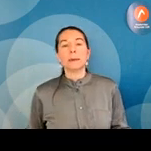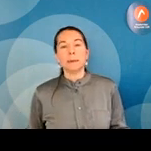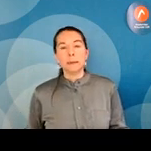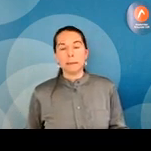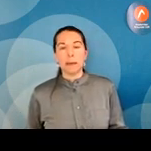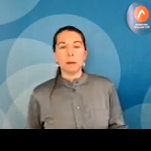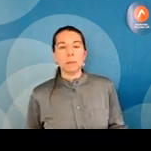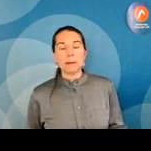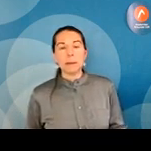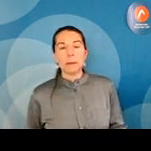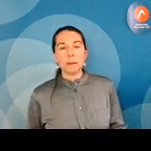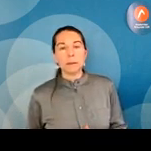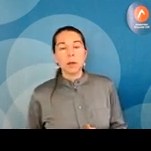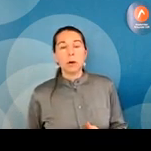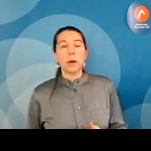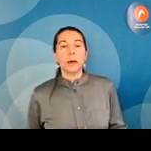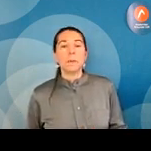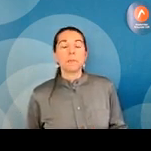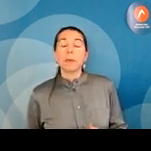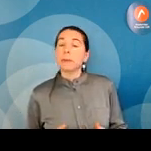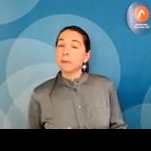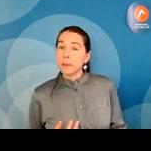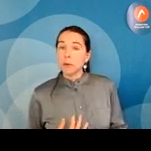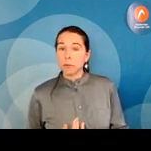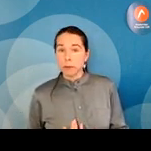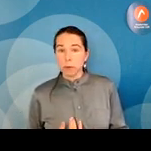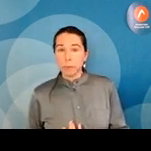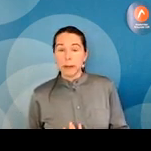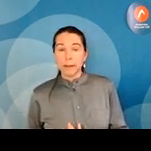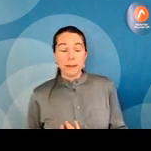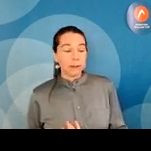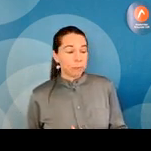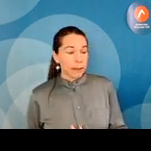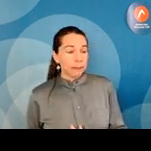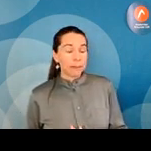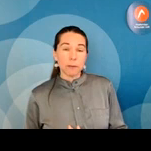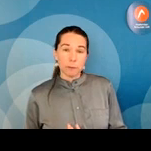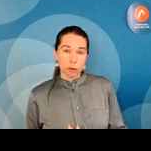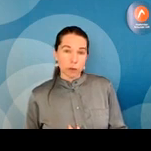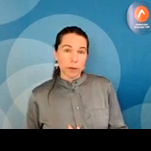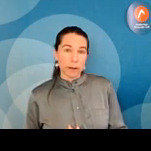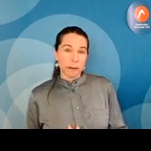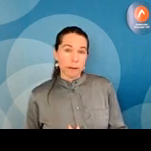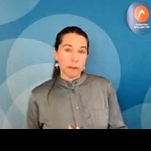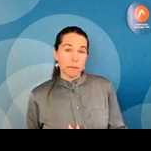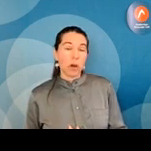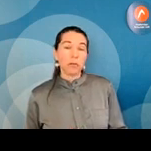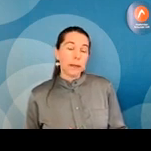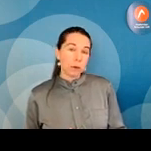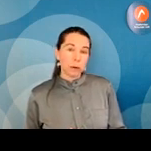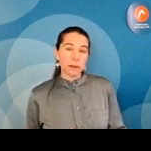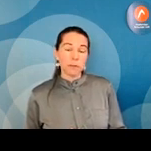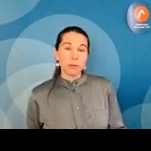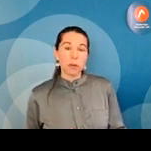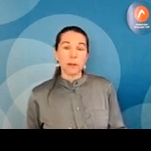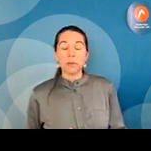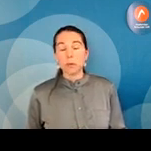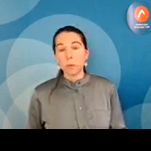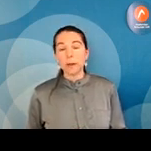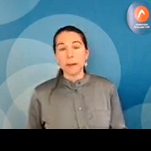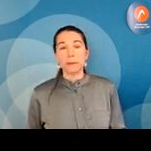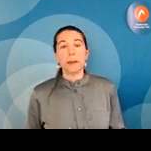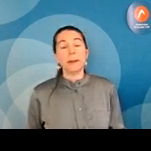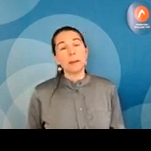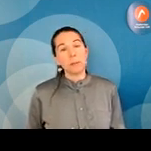lönestegringen sker tidigt i arbetslivet. Det vi gör för att stoppa det här, det är nummer ett, att vi försöker, vi har flera kollektivavtal